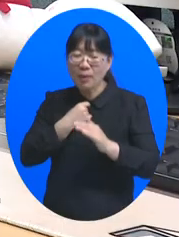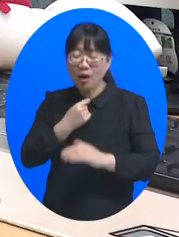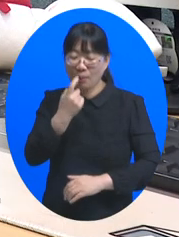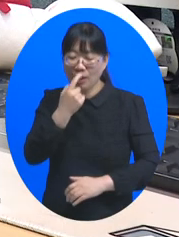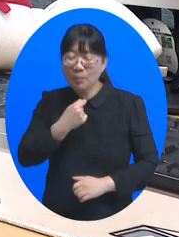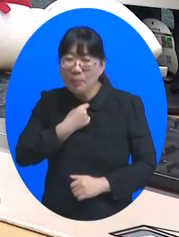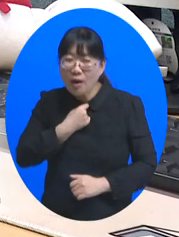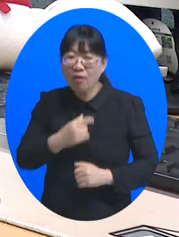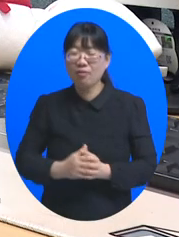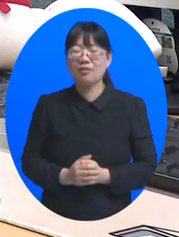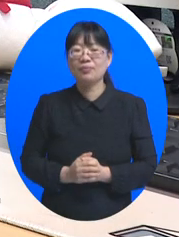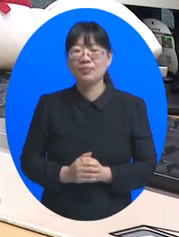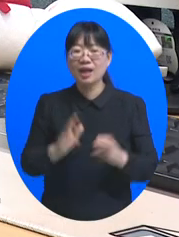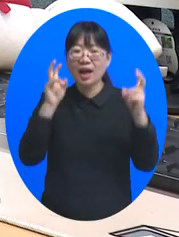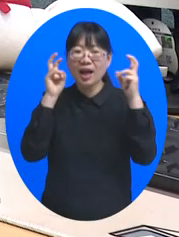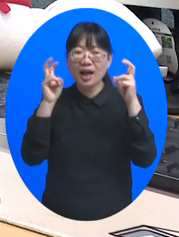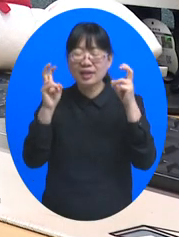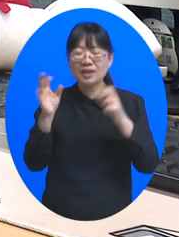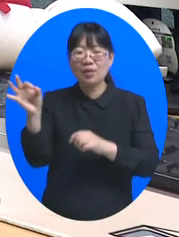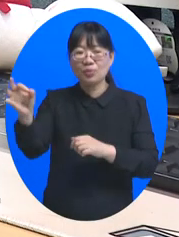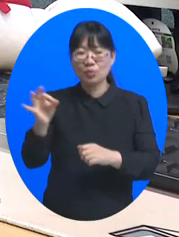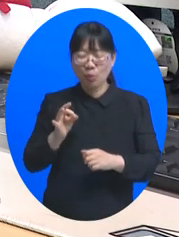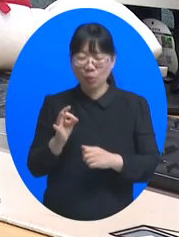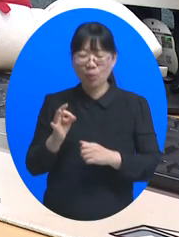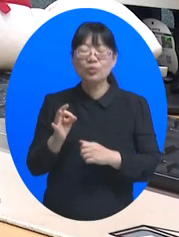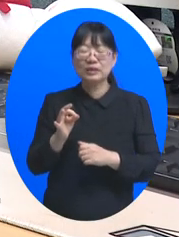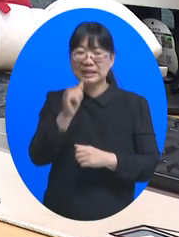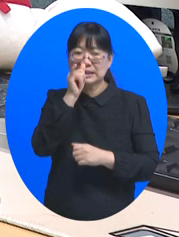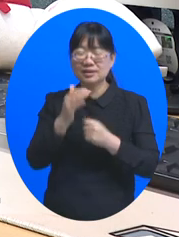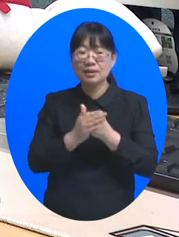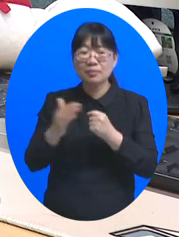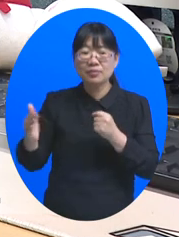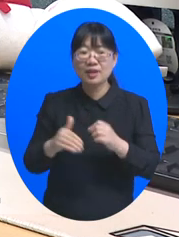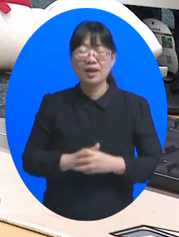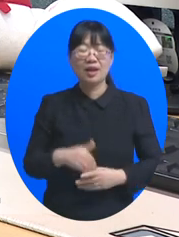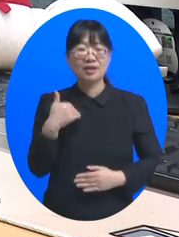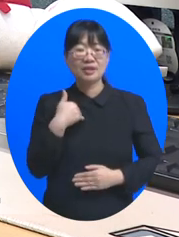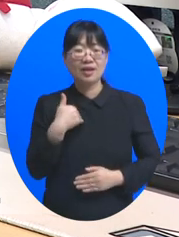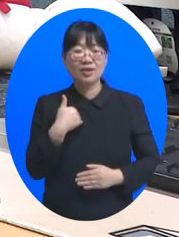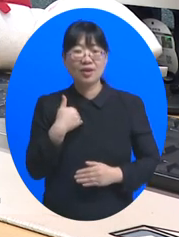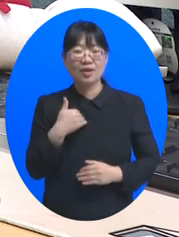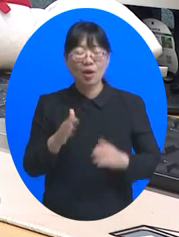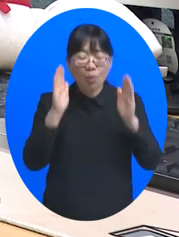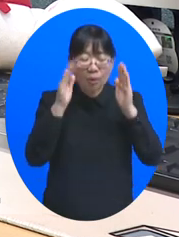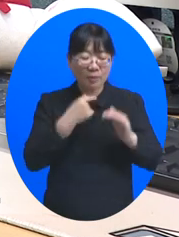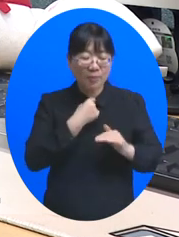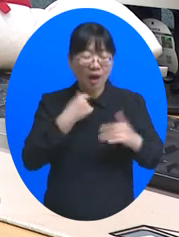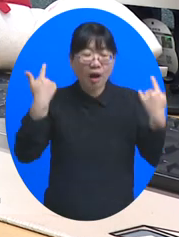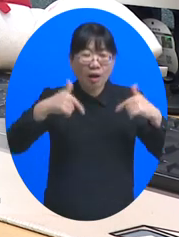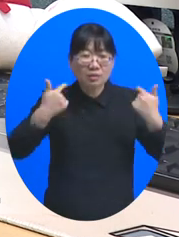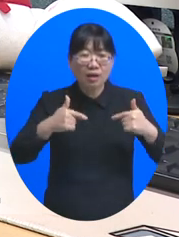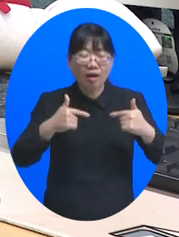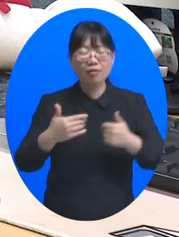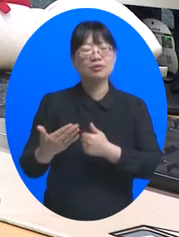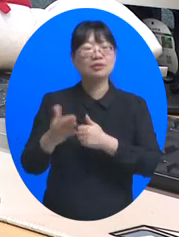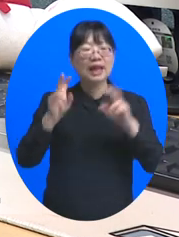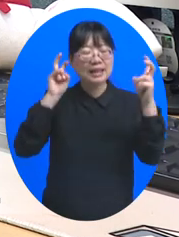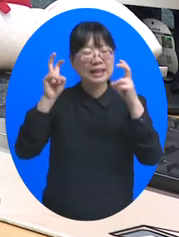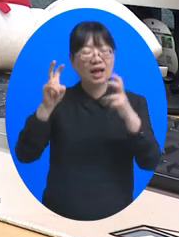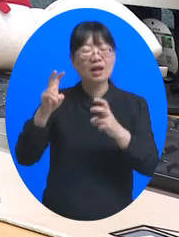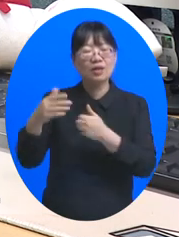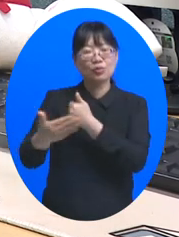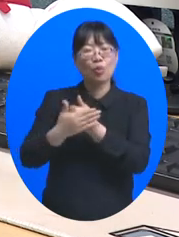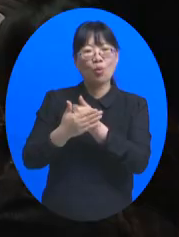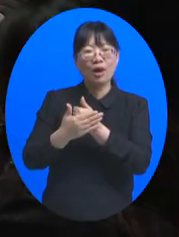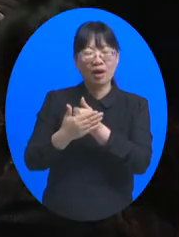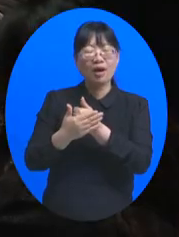거는 언제든지 이제 응원해 주시고 또 지원해 주시고요. 네, 그리고 회사 업무 중간에도 이런저런 배울 기회가 많아서 좋은